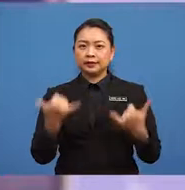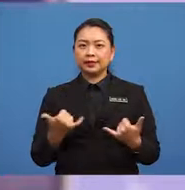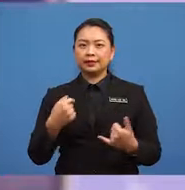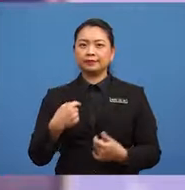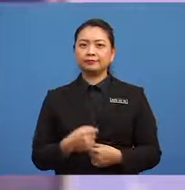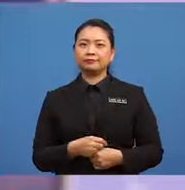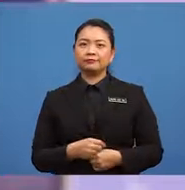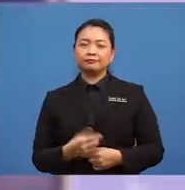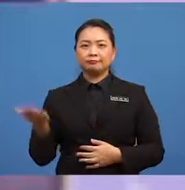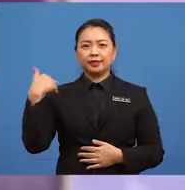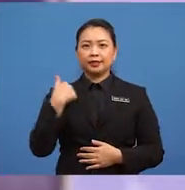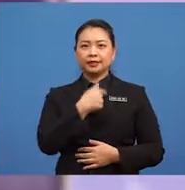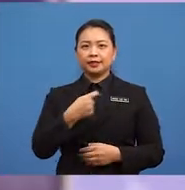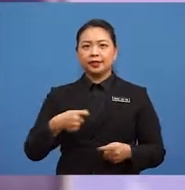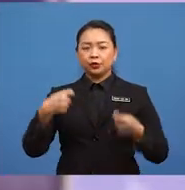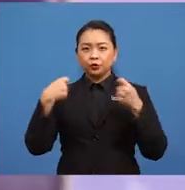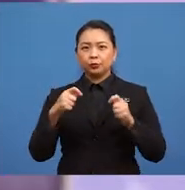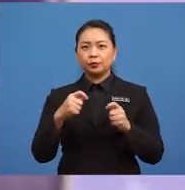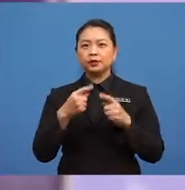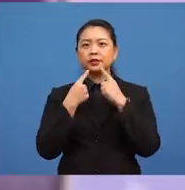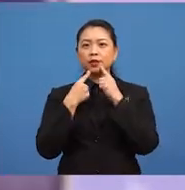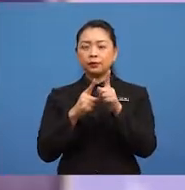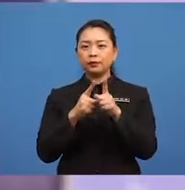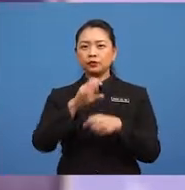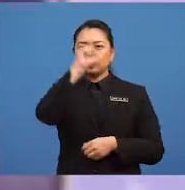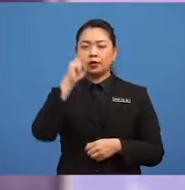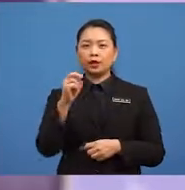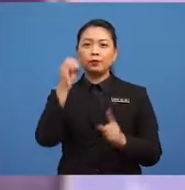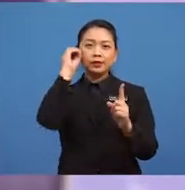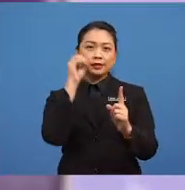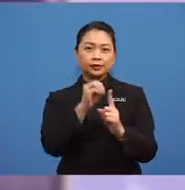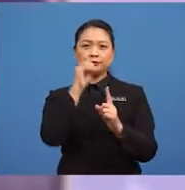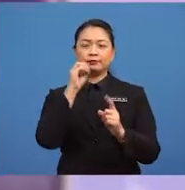Sekarang, mari kita cuba menjawab soalan objektif pula.